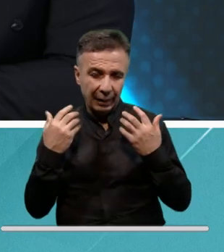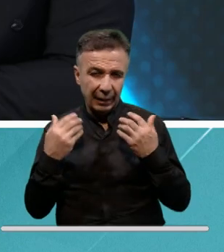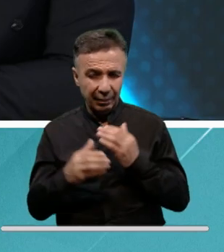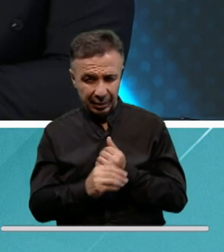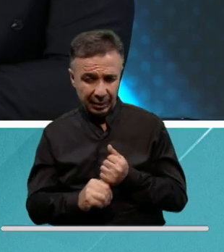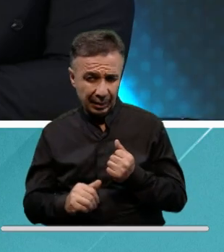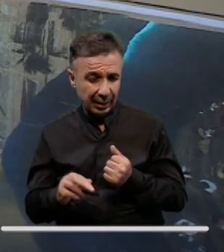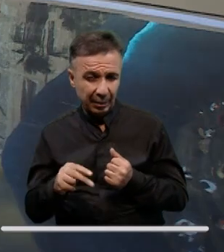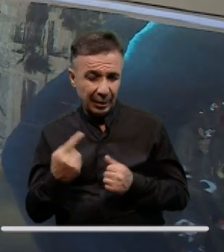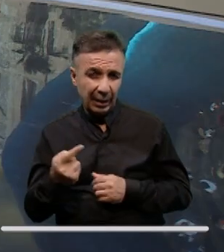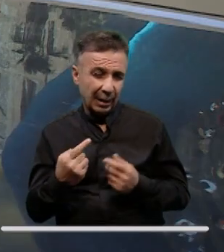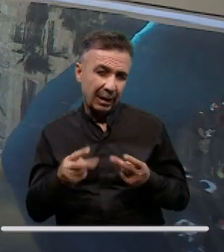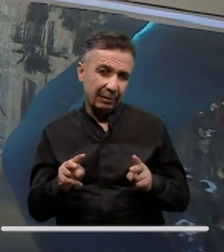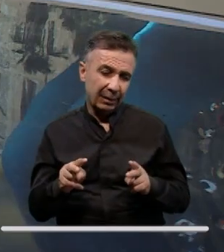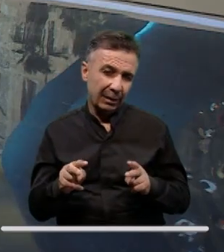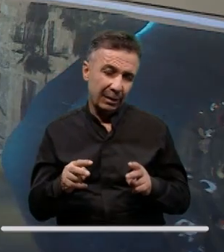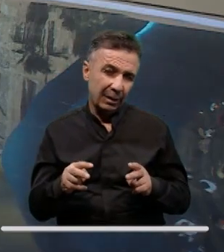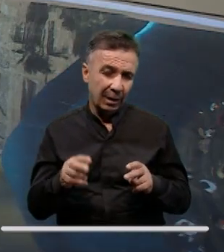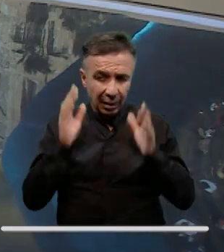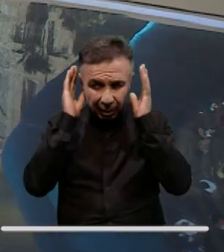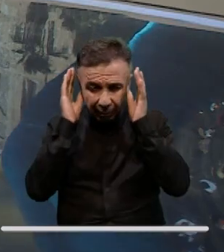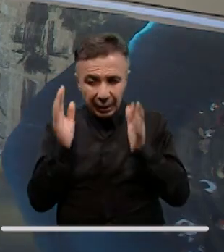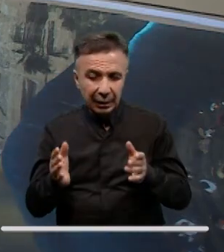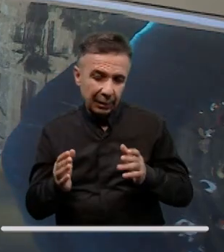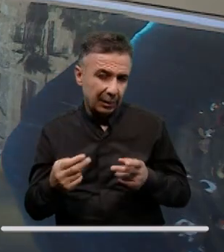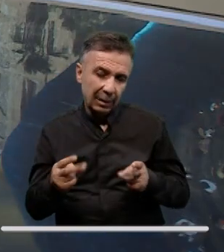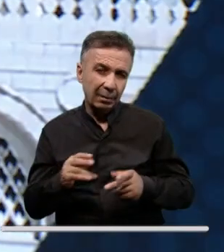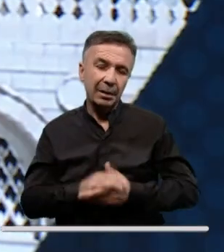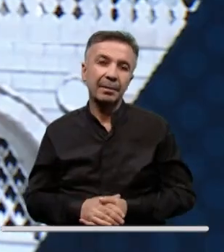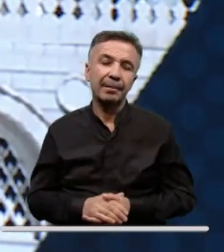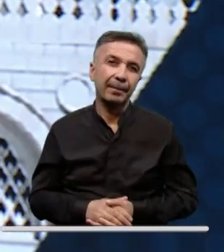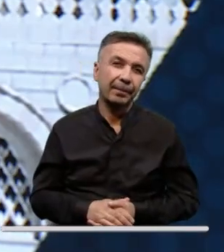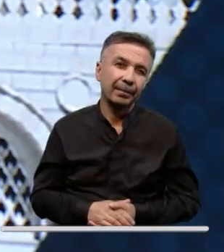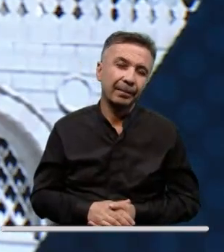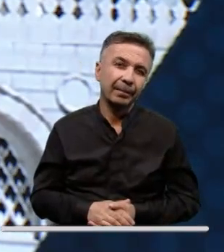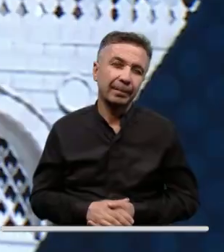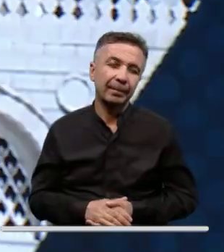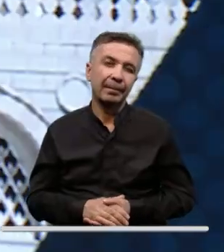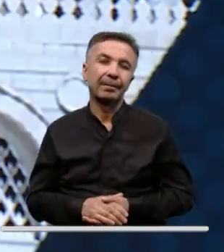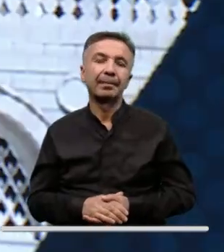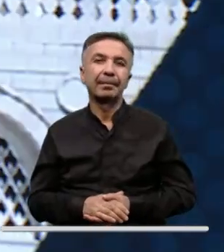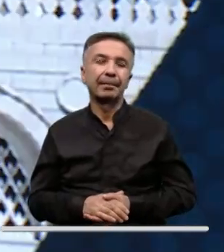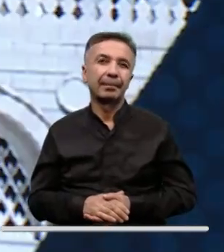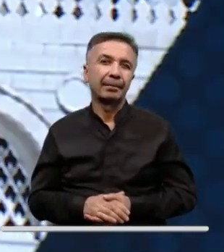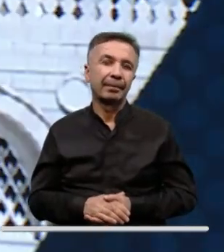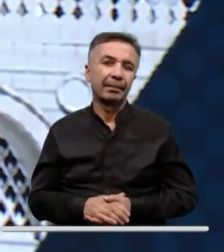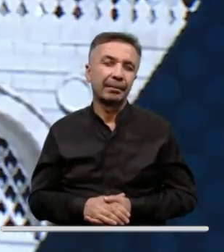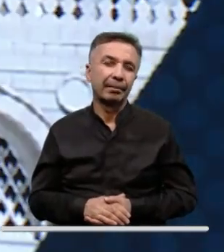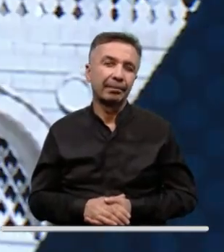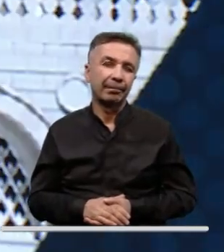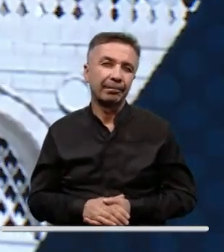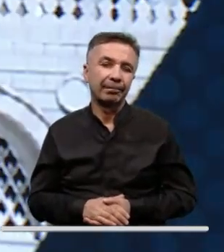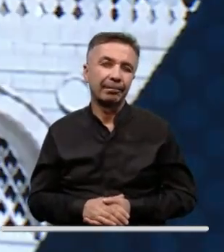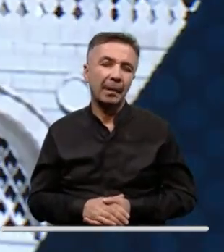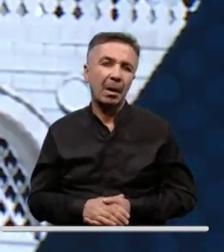affedilmiştir bu kadar Eee geçmediği sürece Eee şimdi böyle bir şeys yoksa yoksa o